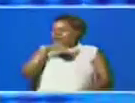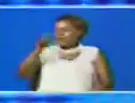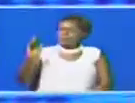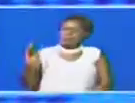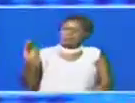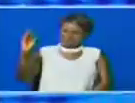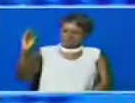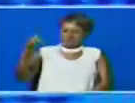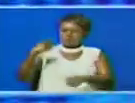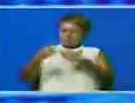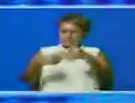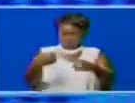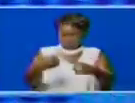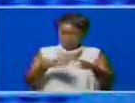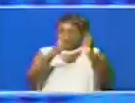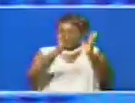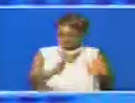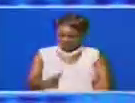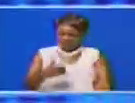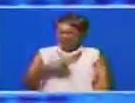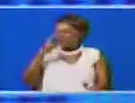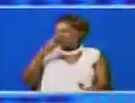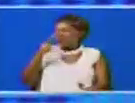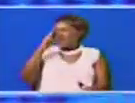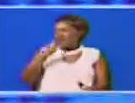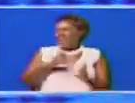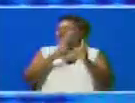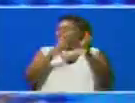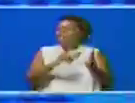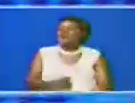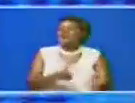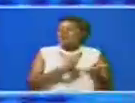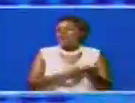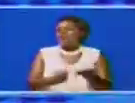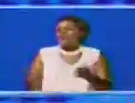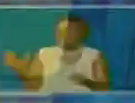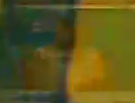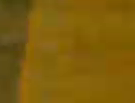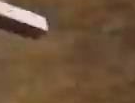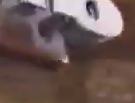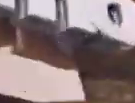kuapishwa lingalipo. Paul Nabiswa ametusukia vituko vya wiki kwenye Mirindimo.